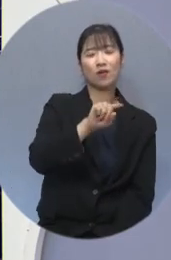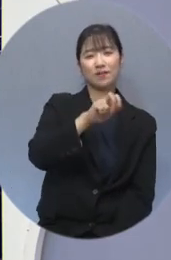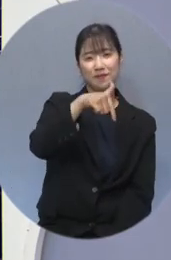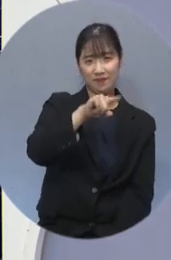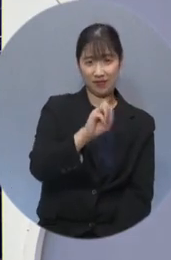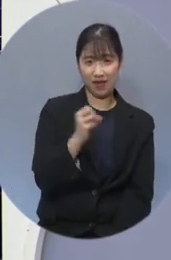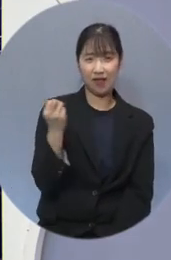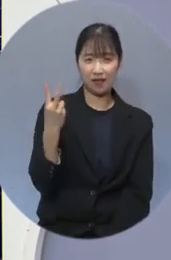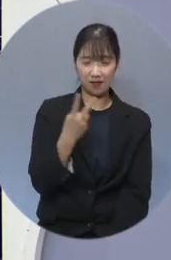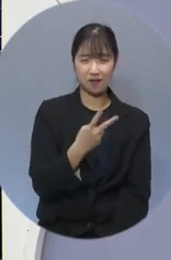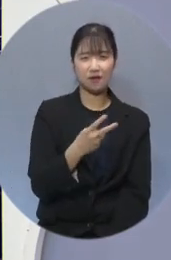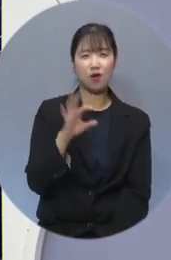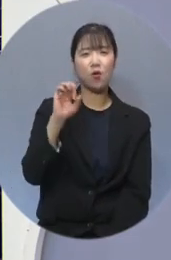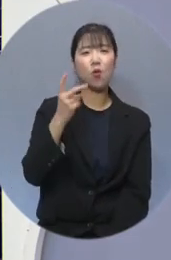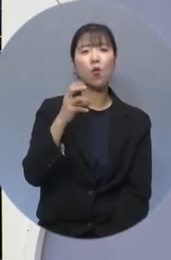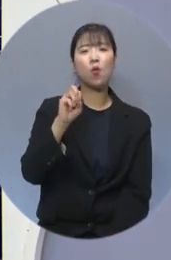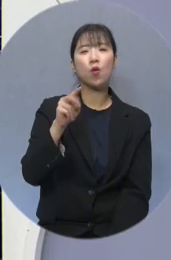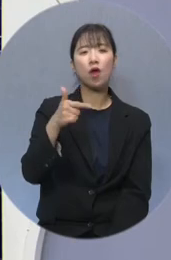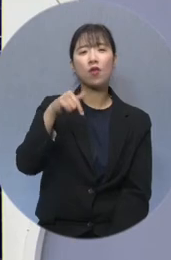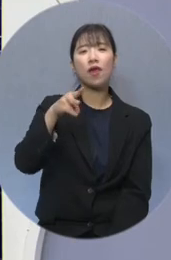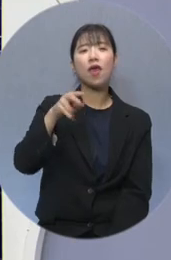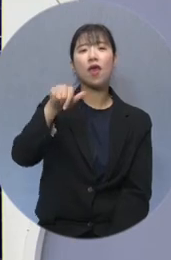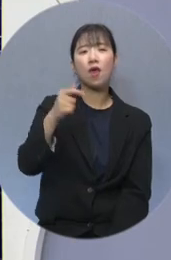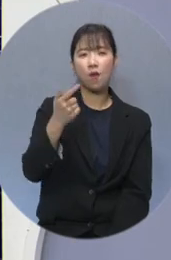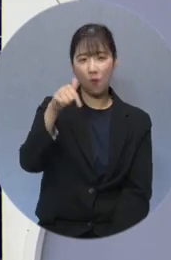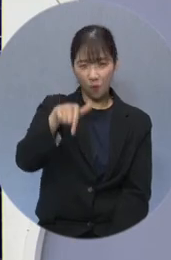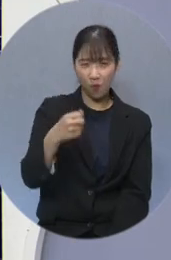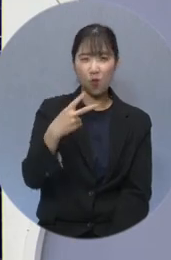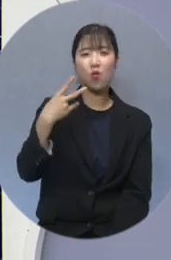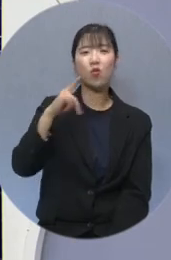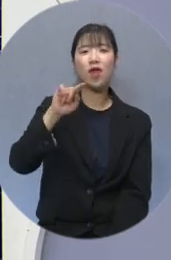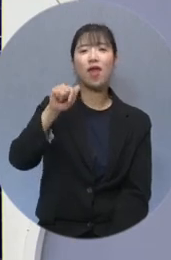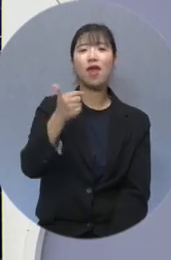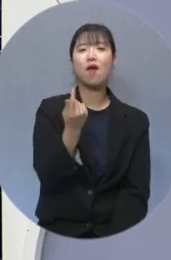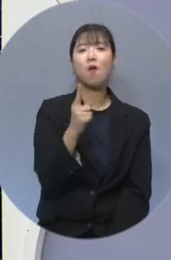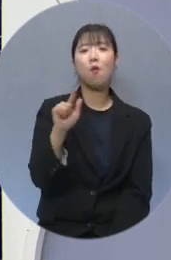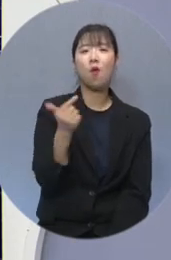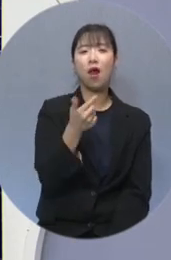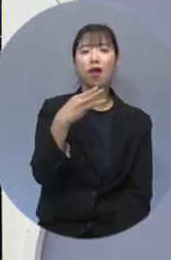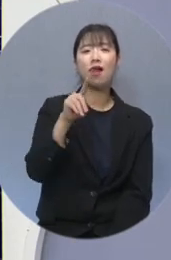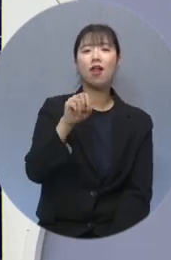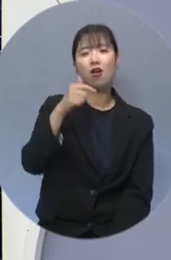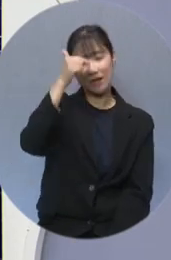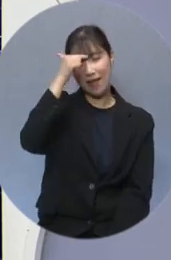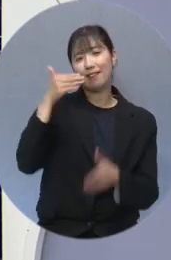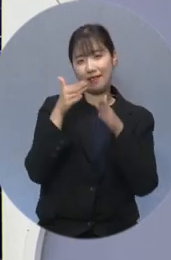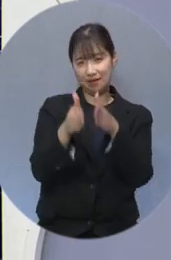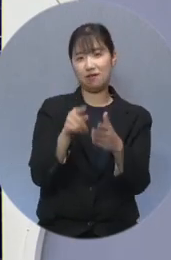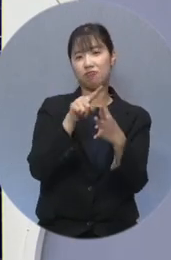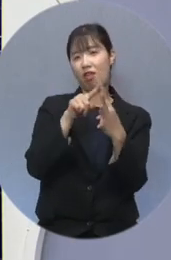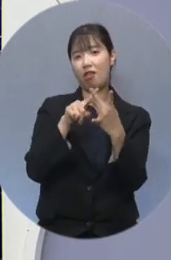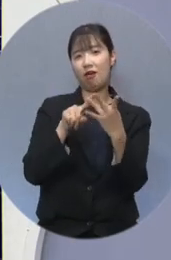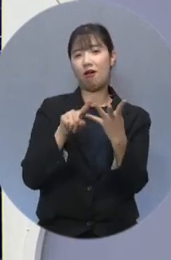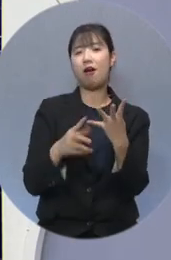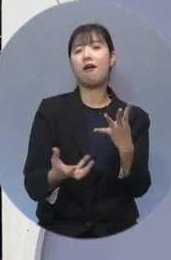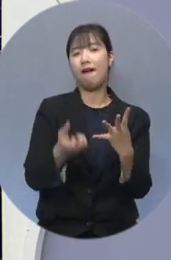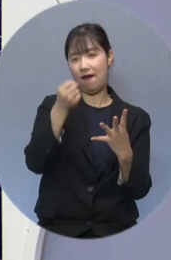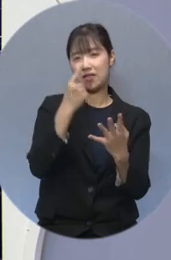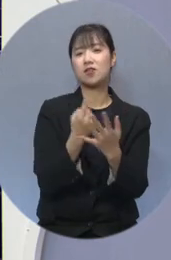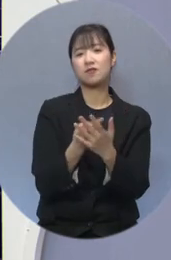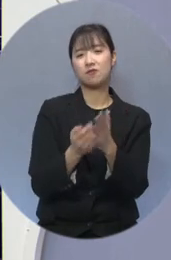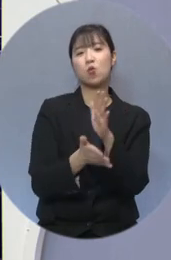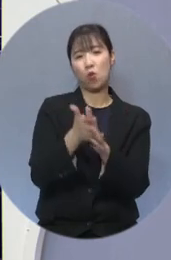용연 계곡, 대관령 옛길 이런 네 가지를 가지고 있는 전국 유일한 도시입니다. 그래서 이 계곡들을 잘